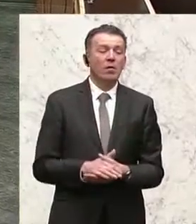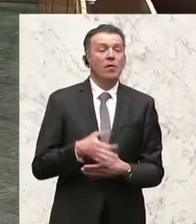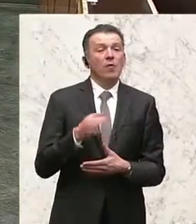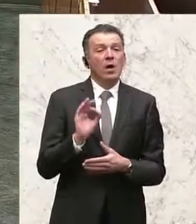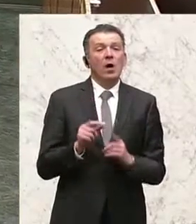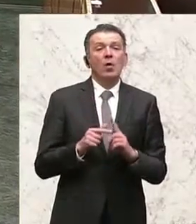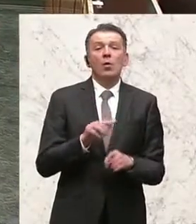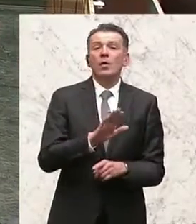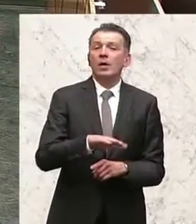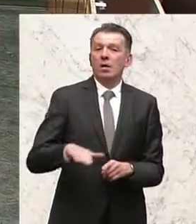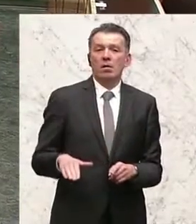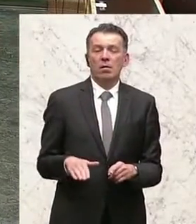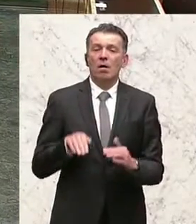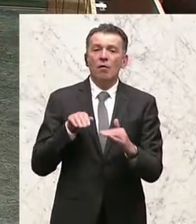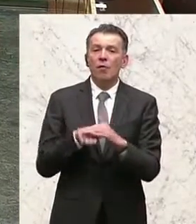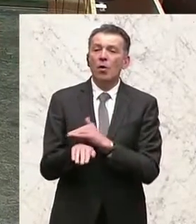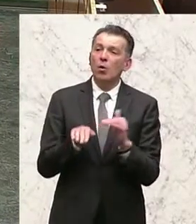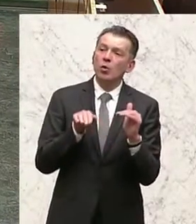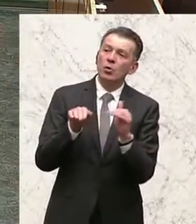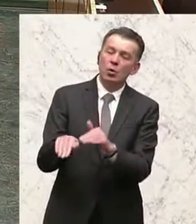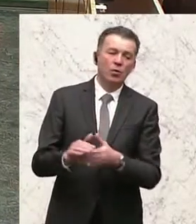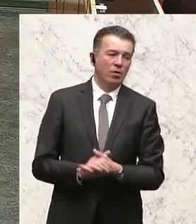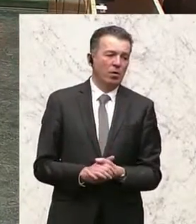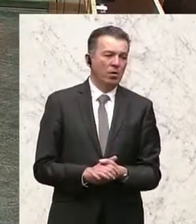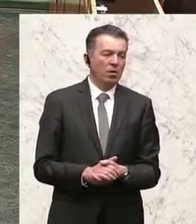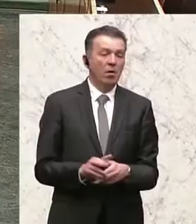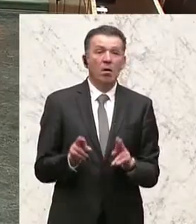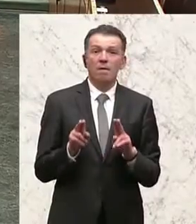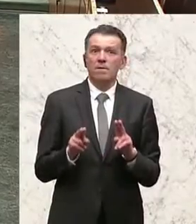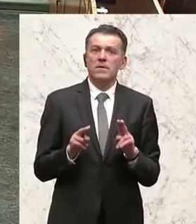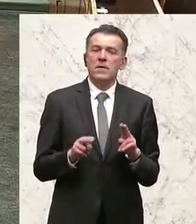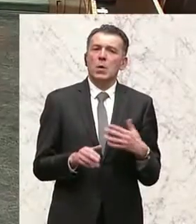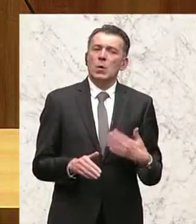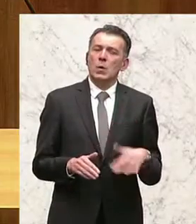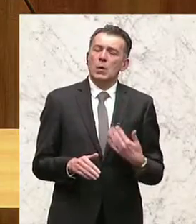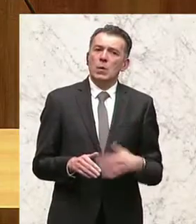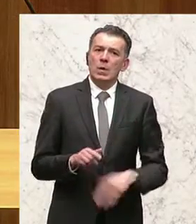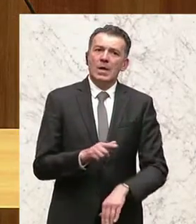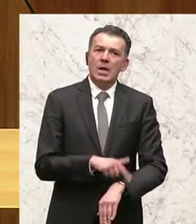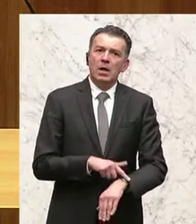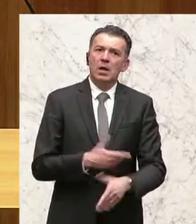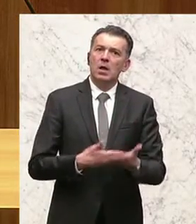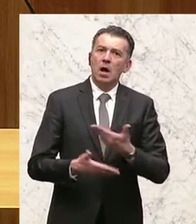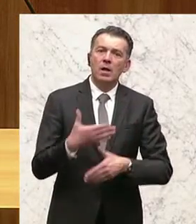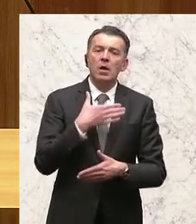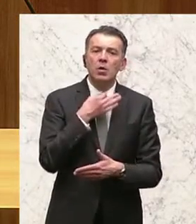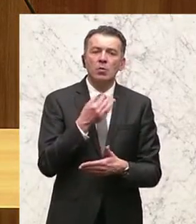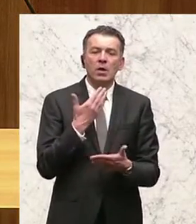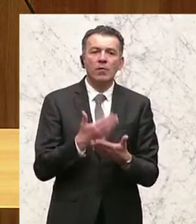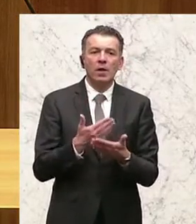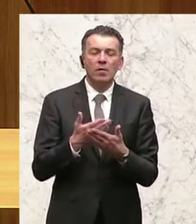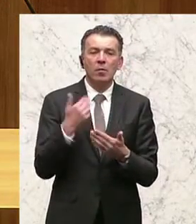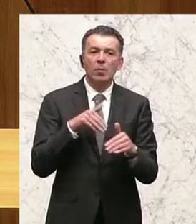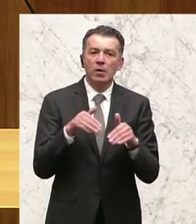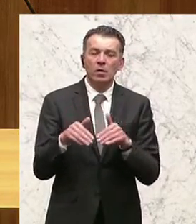und Kinder auf der Flucht zu schützen. Und hier ist wirklich großer Handlungsbedarf. Deshalb, Herr Minister,